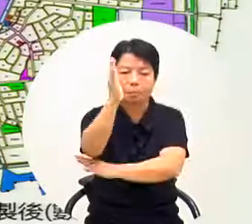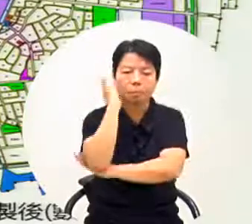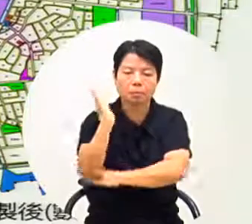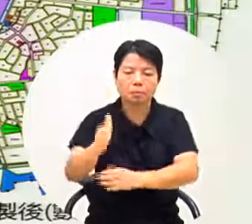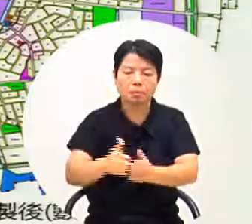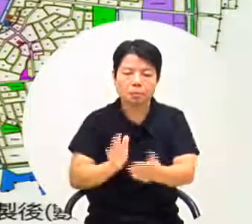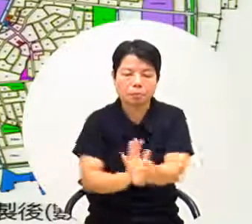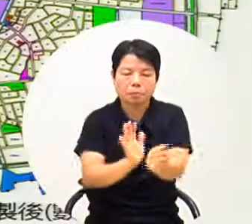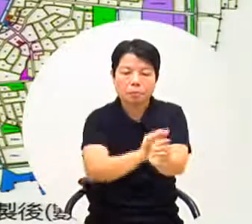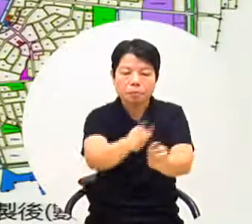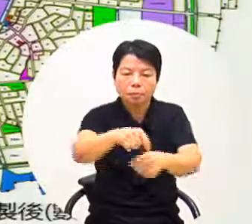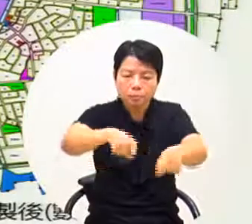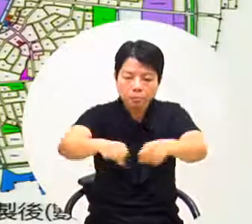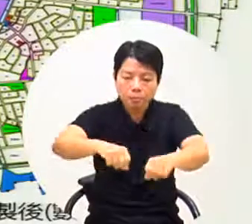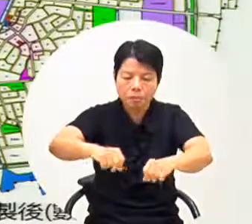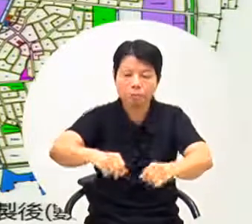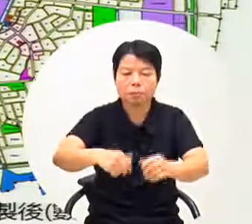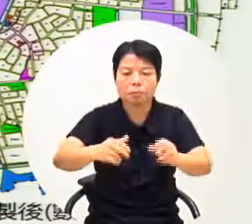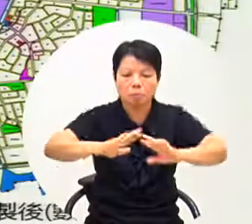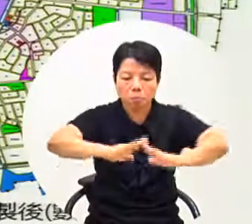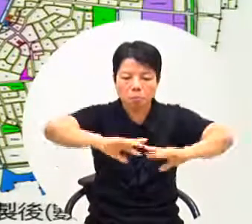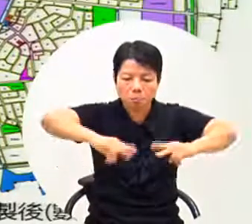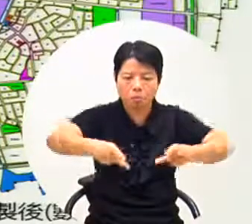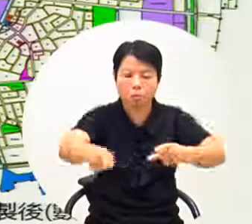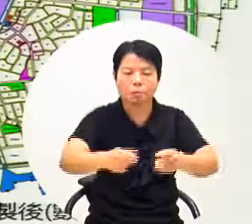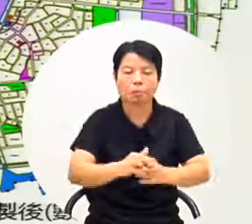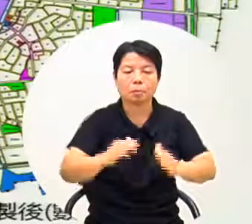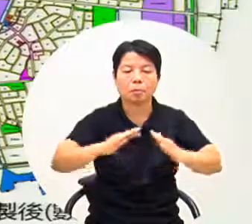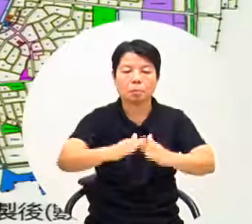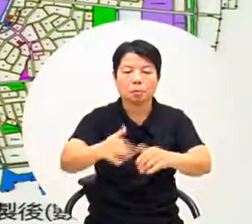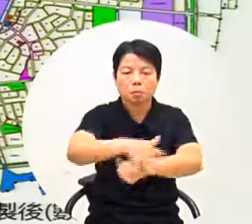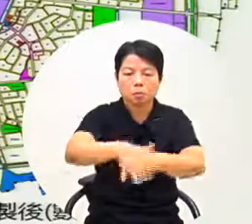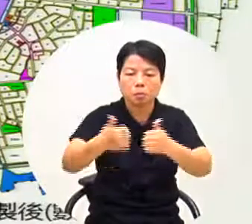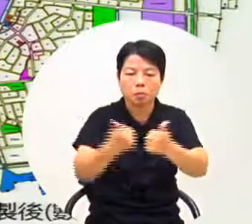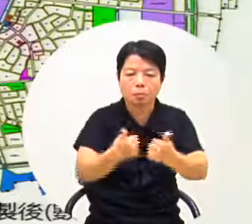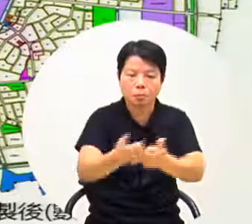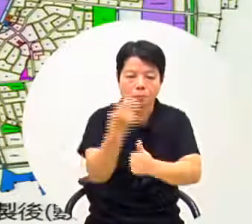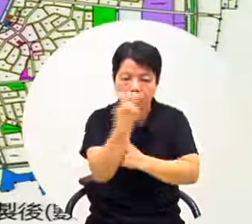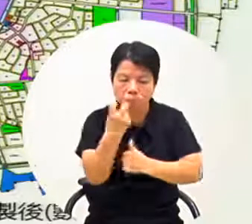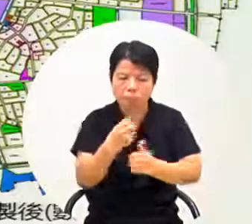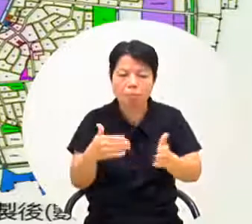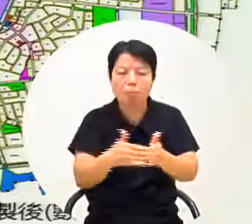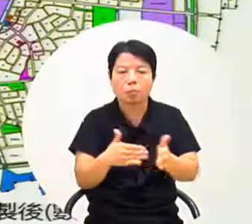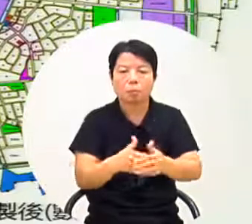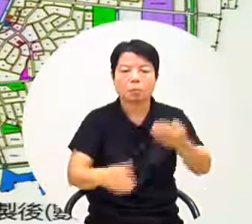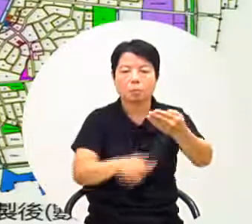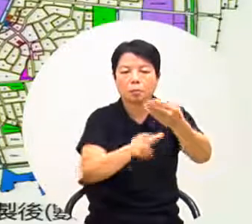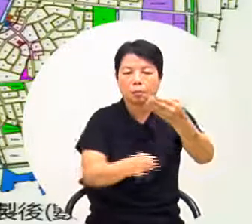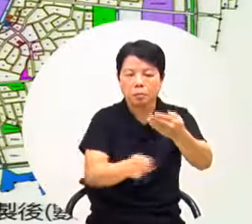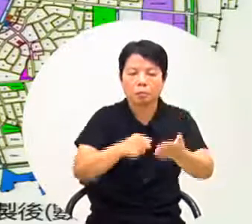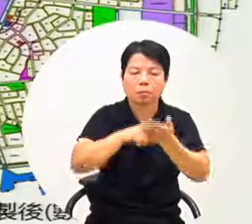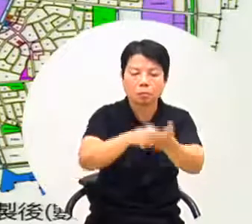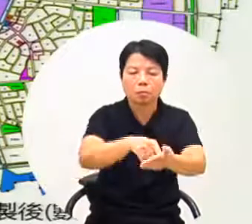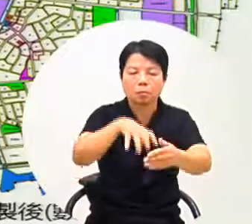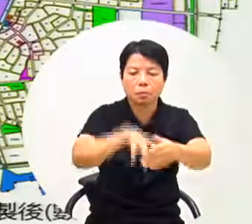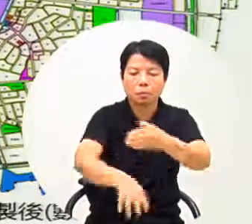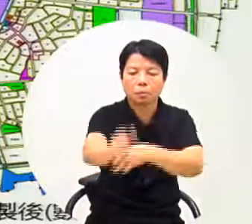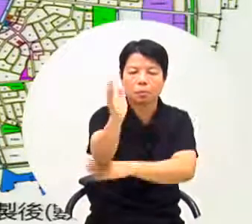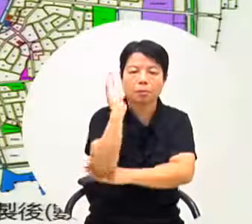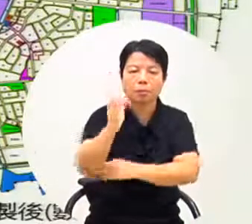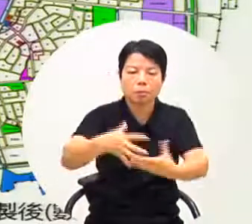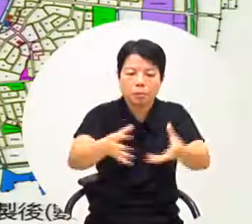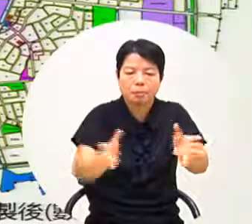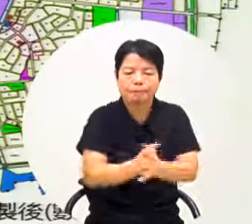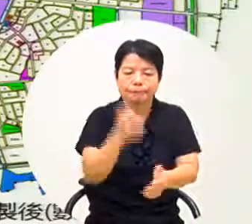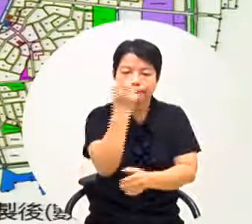度精度，本案这个都委会已经8月审议完毕，定于9月报内政部审议。那本